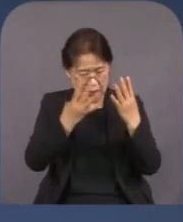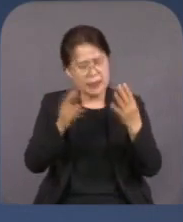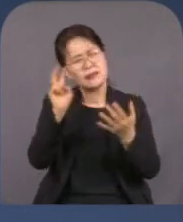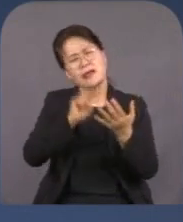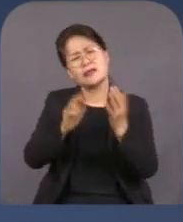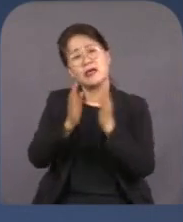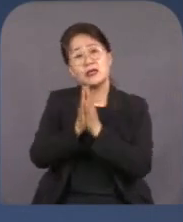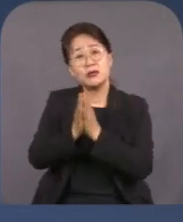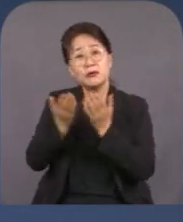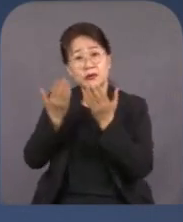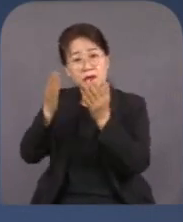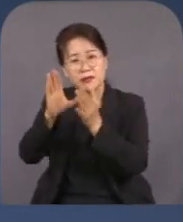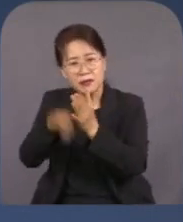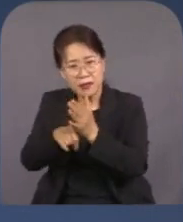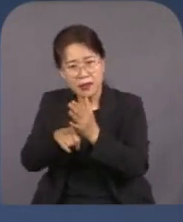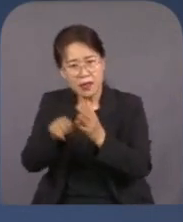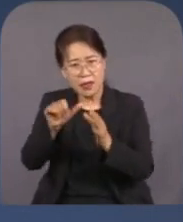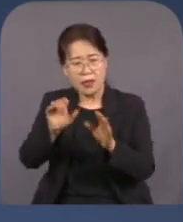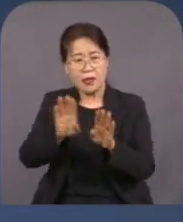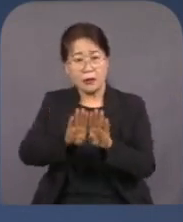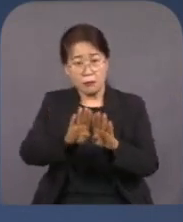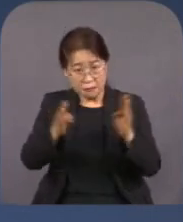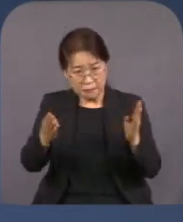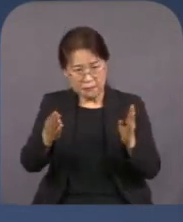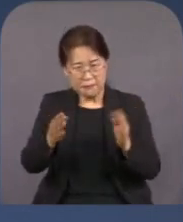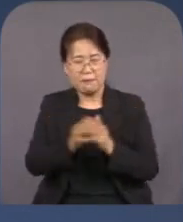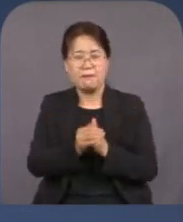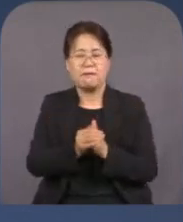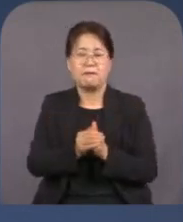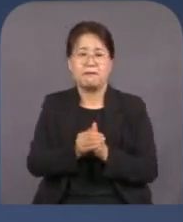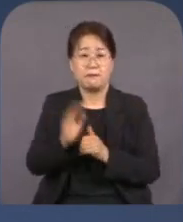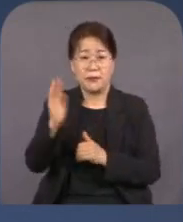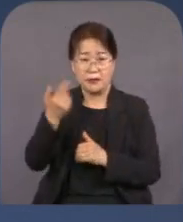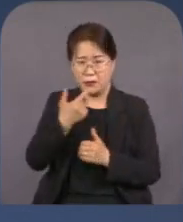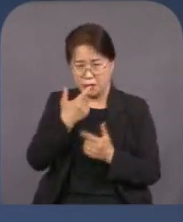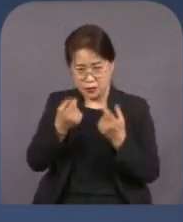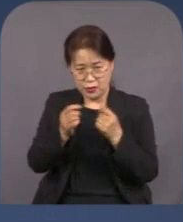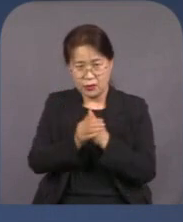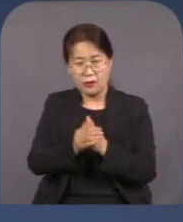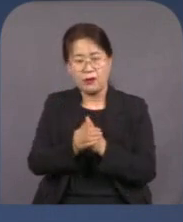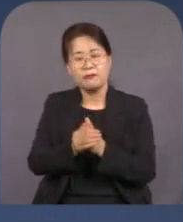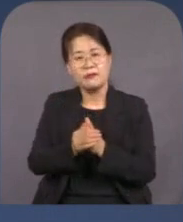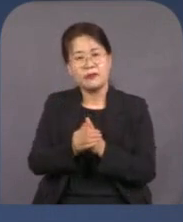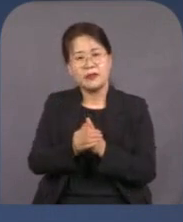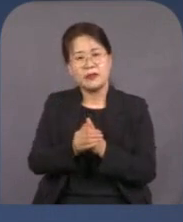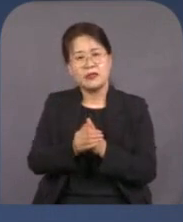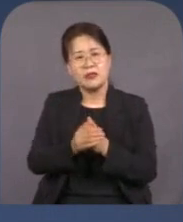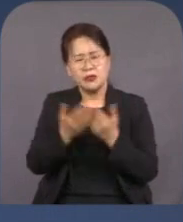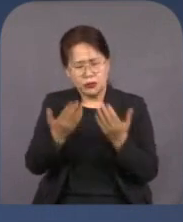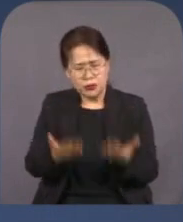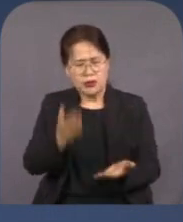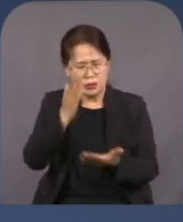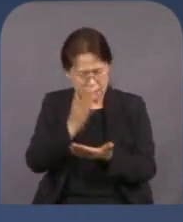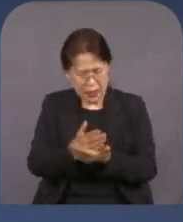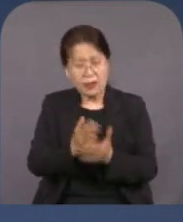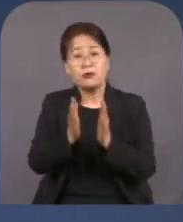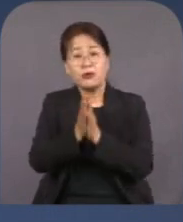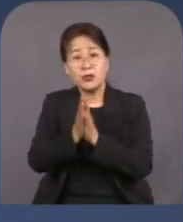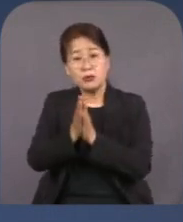않았습니까 그러므로 여러분 우리가 성령 안에서 기도하게 되면 쉬지 말고 기도하라고 하는 그